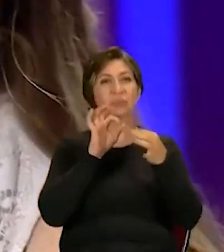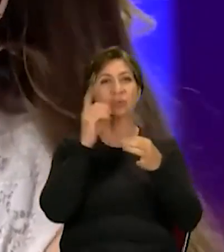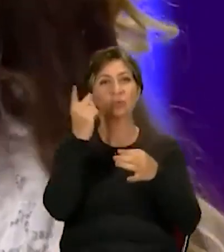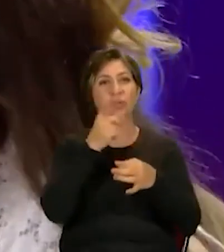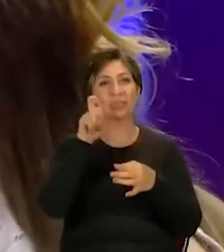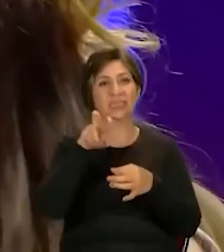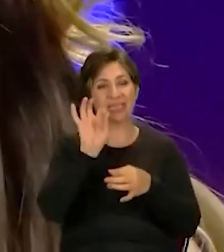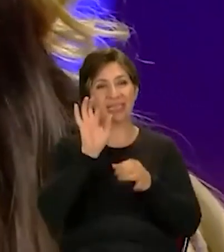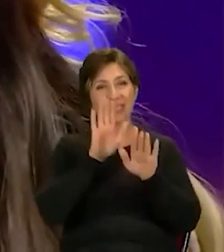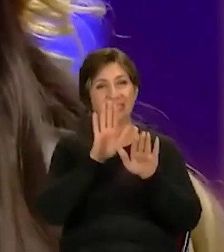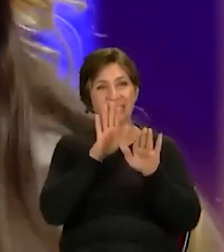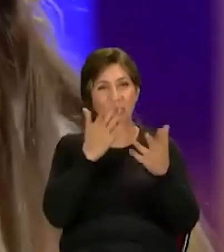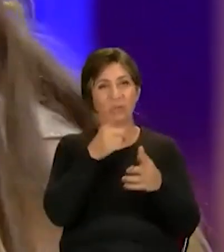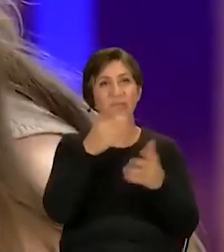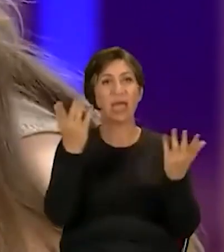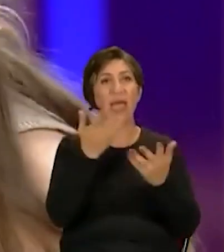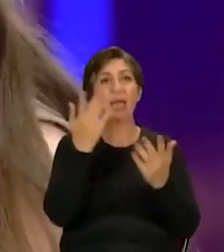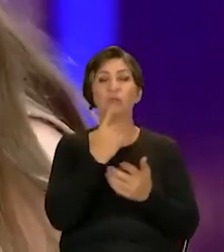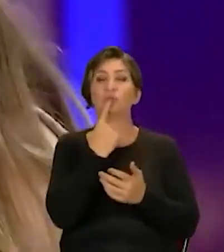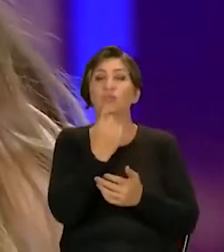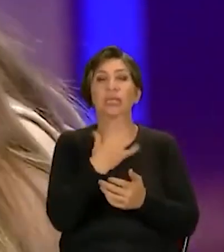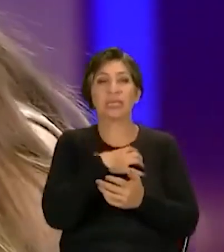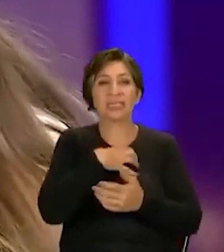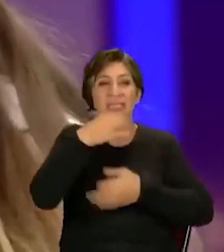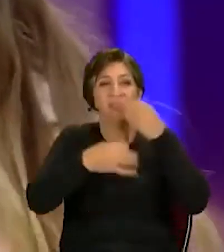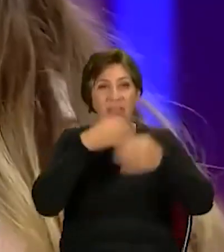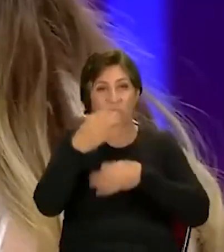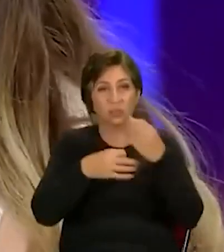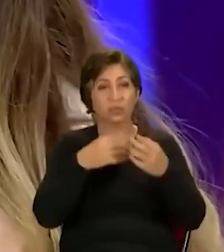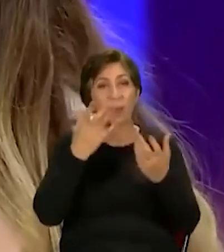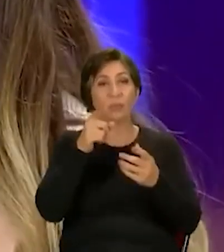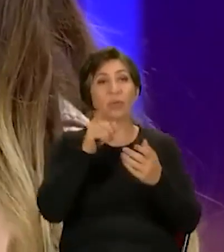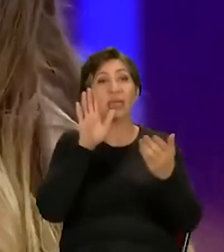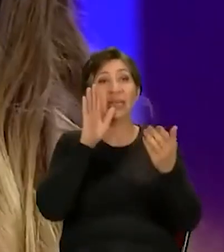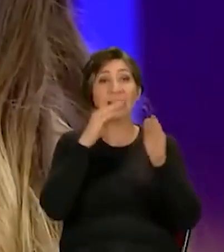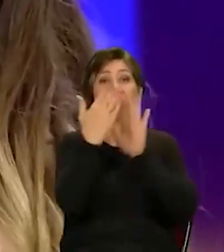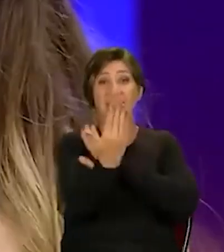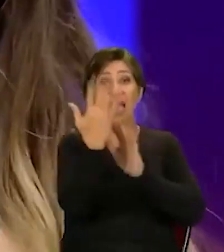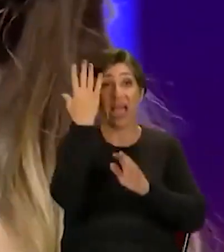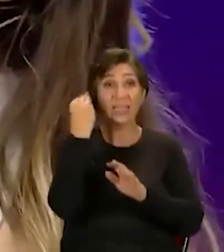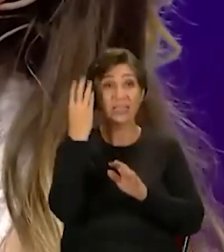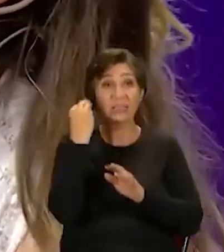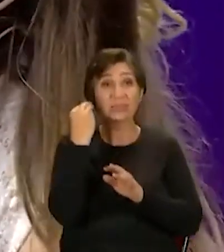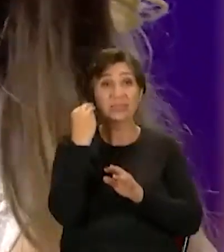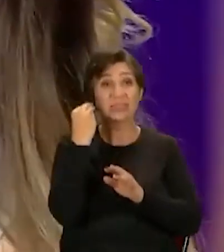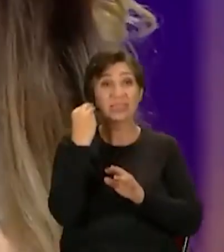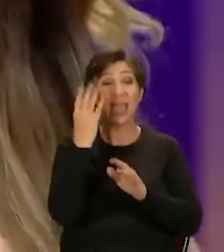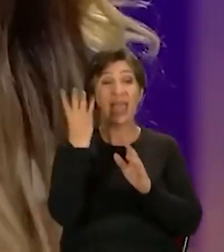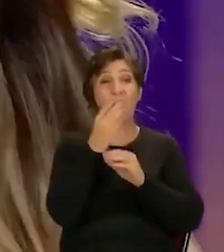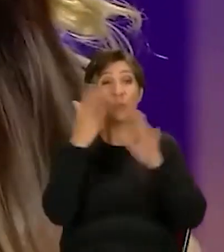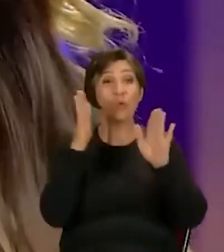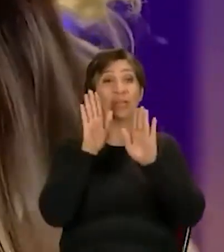iletişimi %80 olarak destekliyor. Yani siz hala sözlerinizle ifade ediyorsunuz kendinizi. Ama bunun karşı tarafta anlaşılmasının en